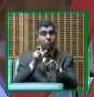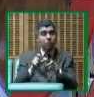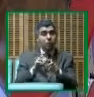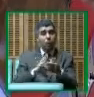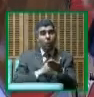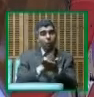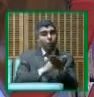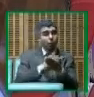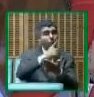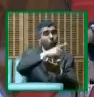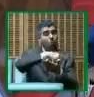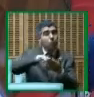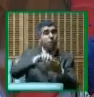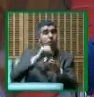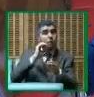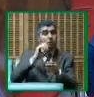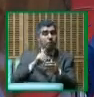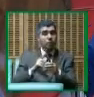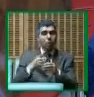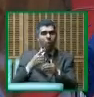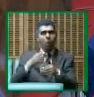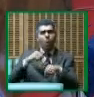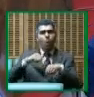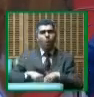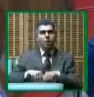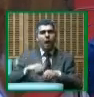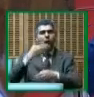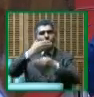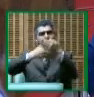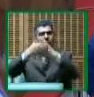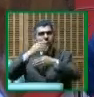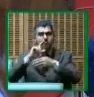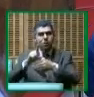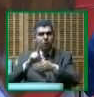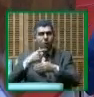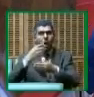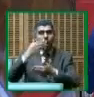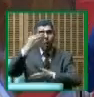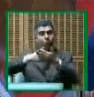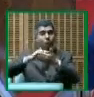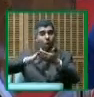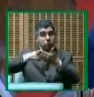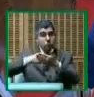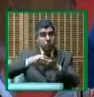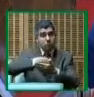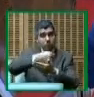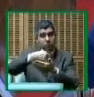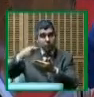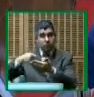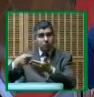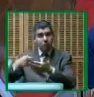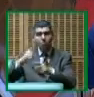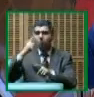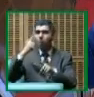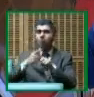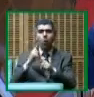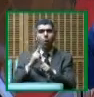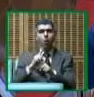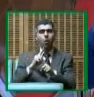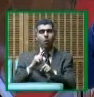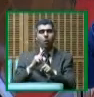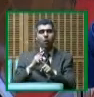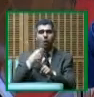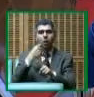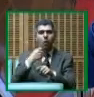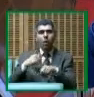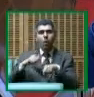اننا امام هذه الماساه اننا نمشيو لعمق الامور. وزاره السكنه شنو الدور ديالها؟ ما كتسلمش الرخص، واليوم